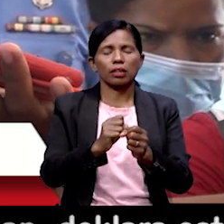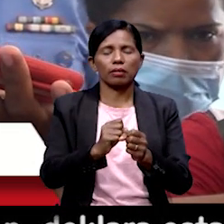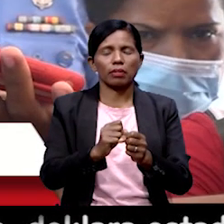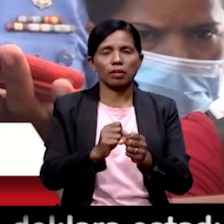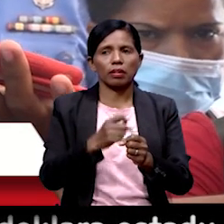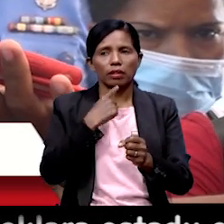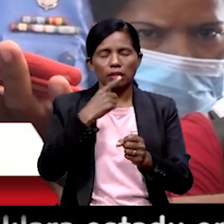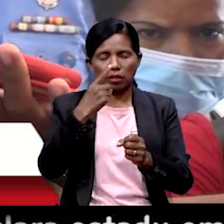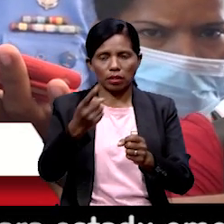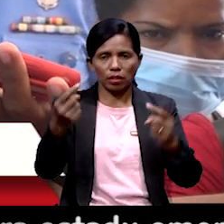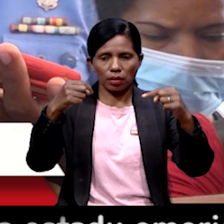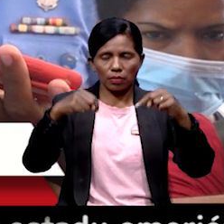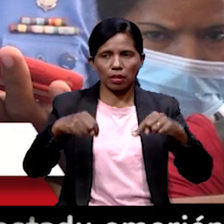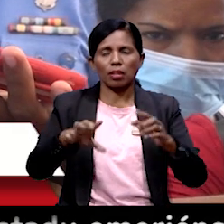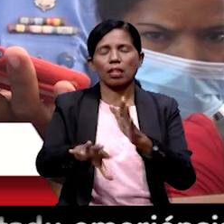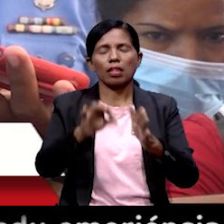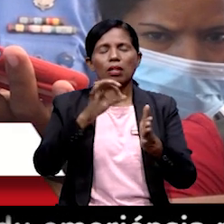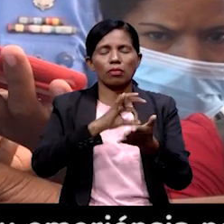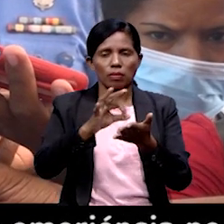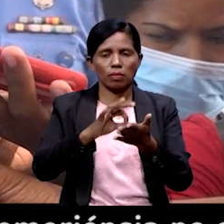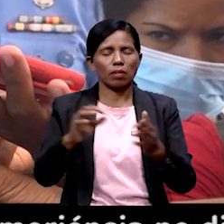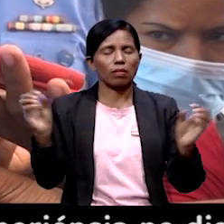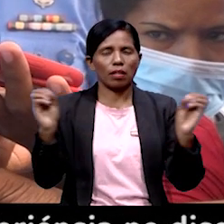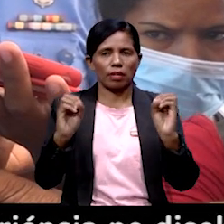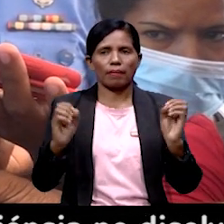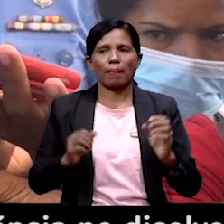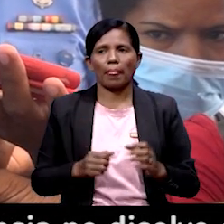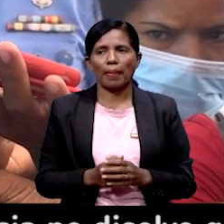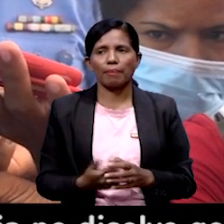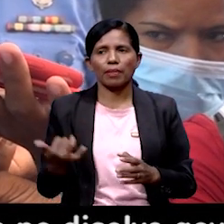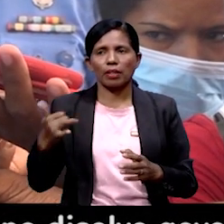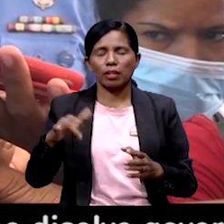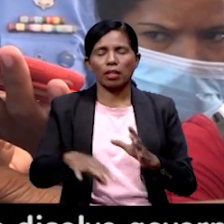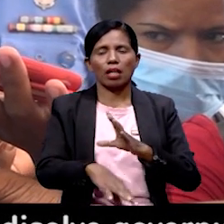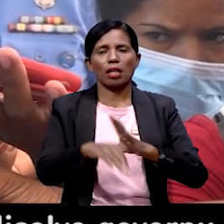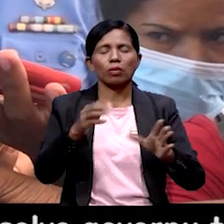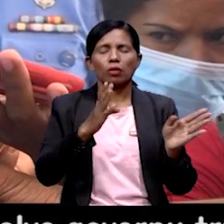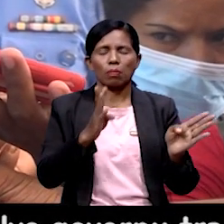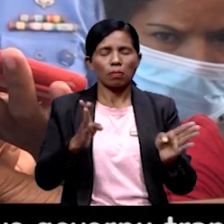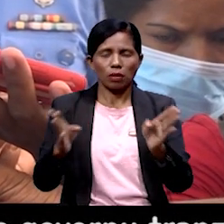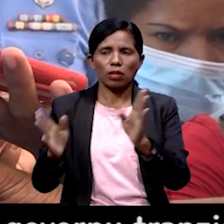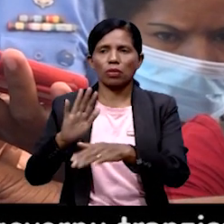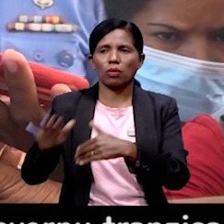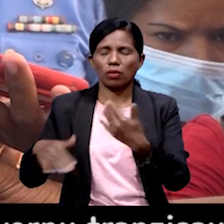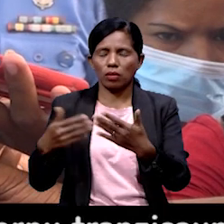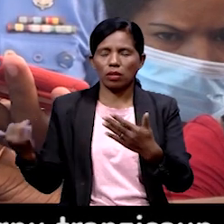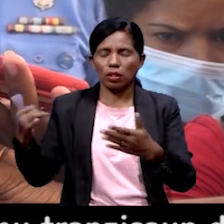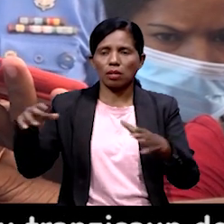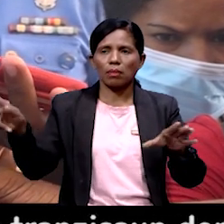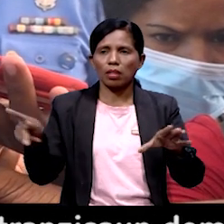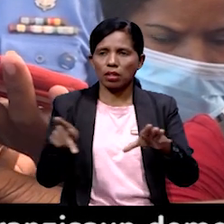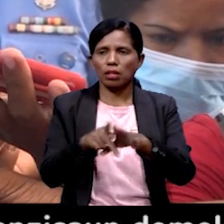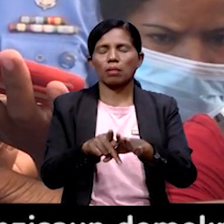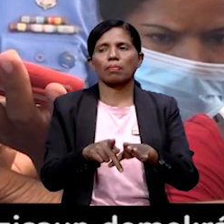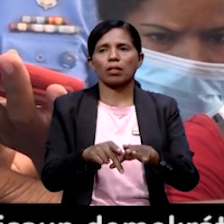sira si imediato hetam promosam unau. Ne, si liu husi e prosesu tomo, sira ne parsipasam de aulas durante